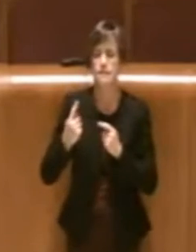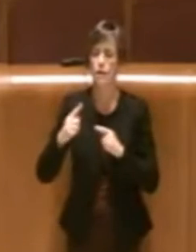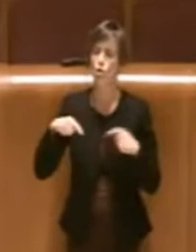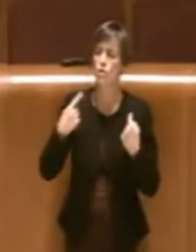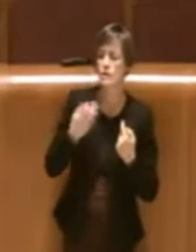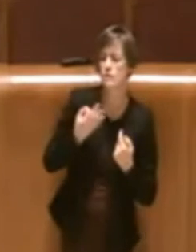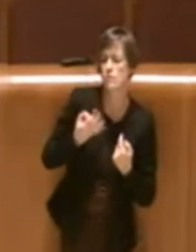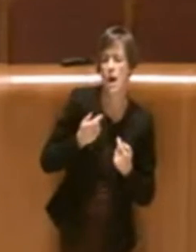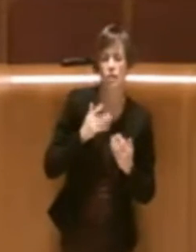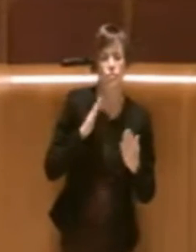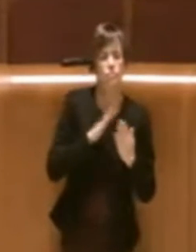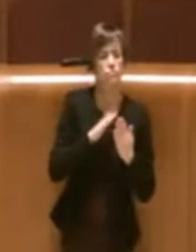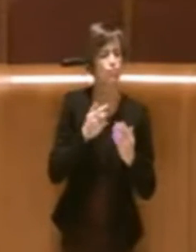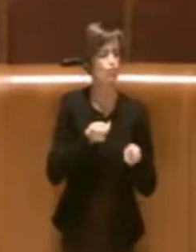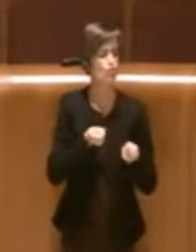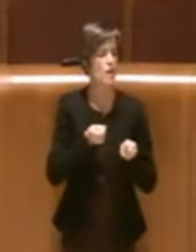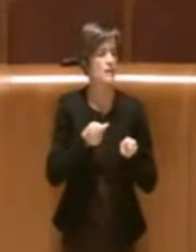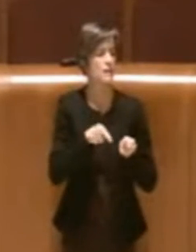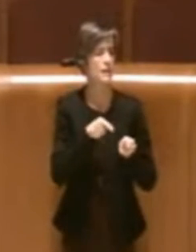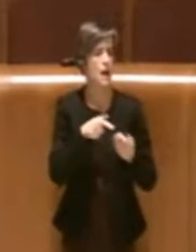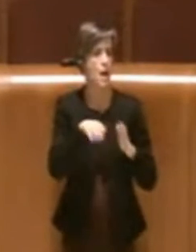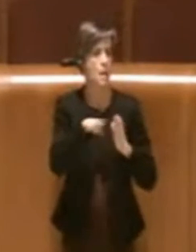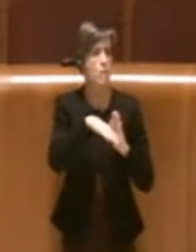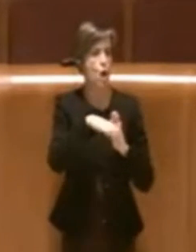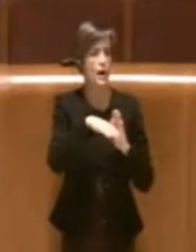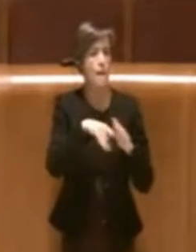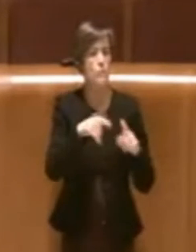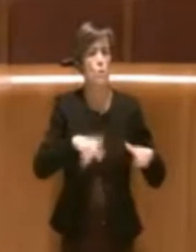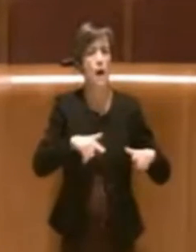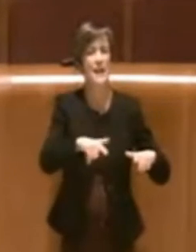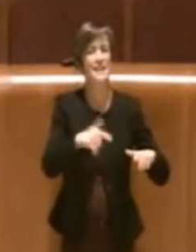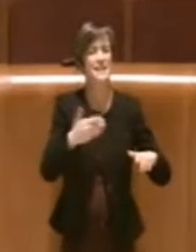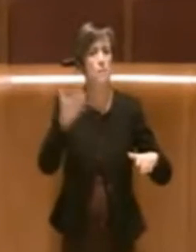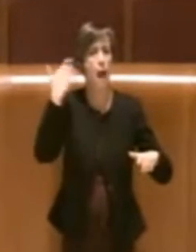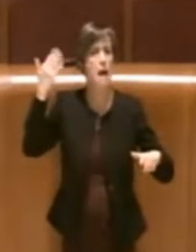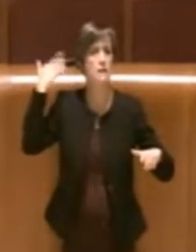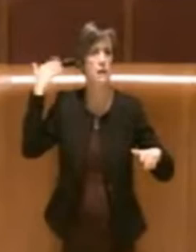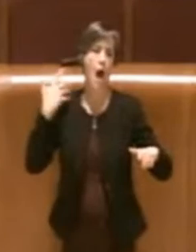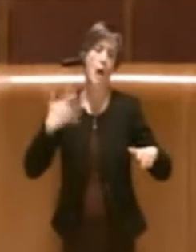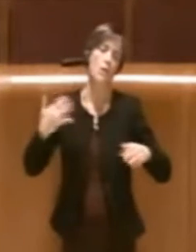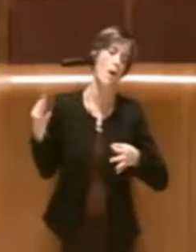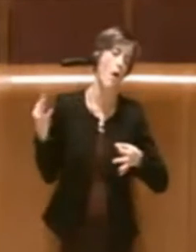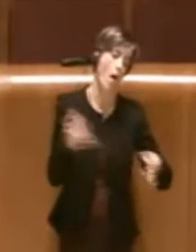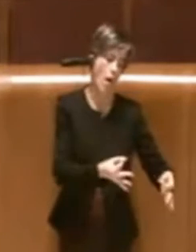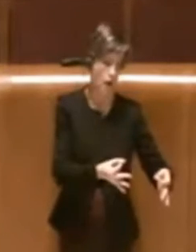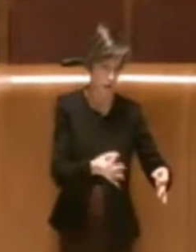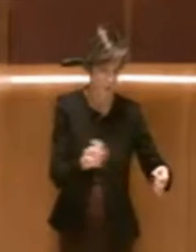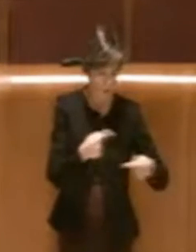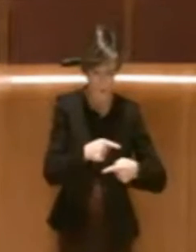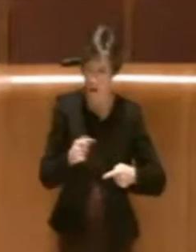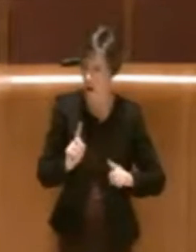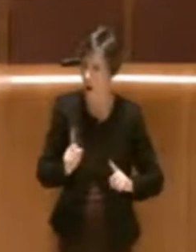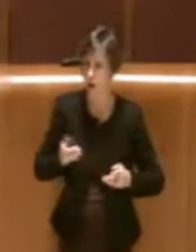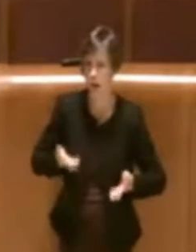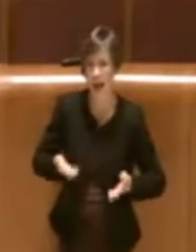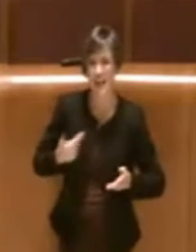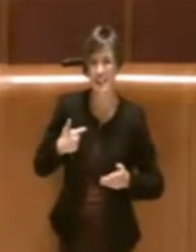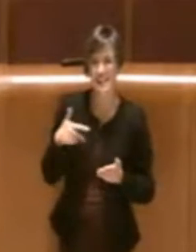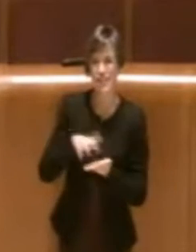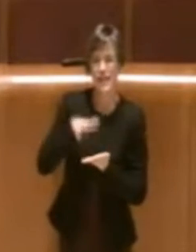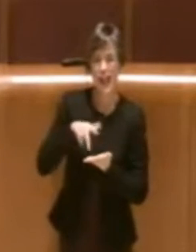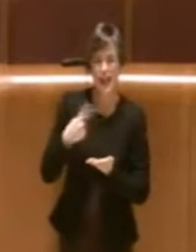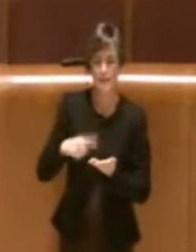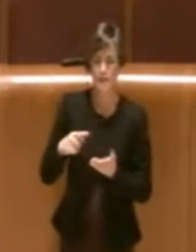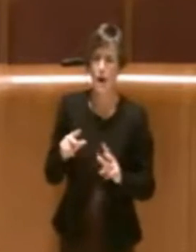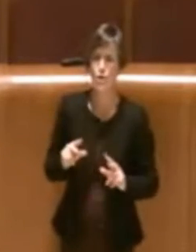programmi urbanistici che vengono dal passato. In questo caso invece ci troviamo di fronte ad una delibera completamente innovativa,